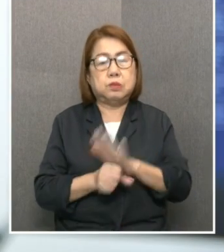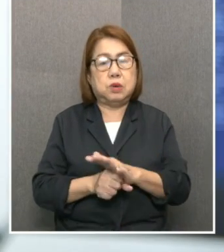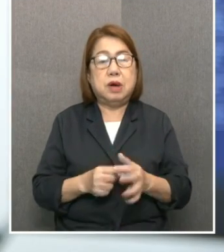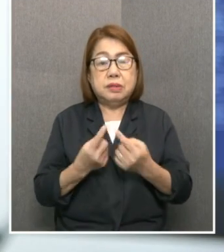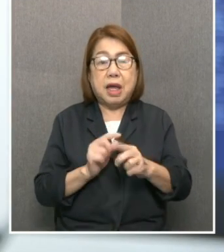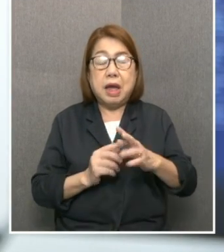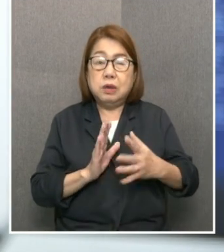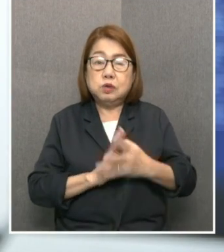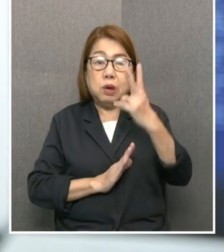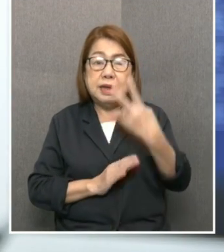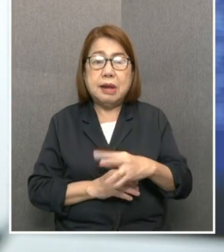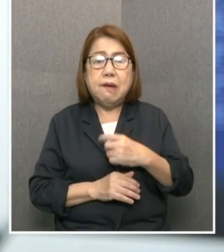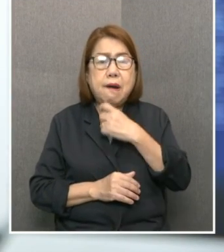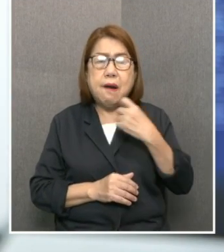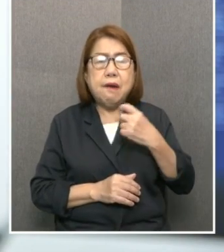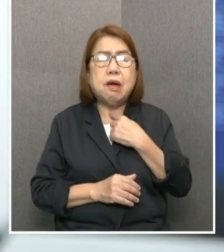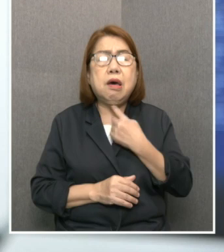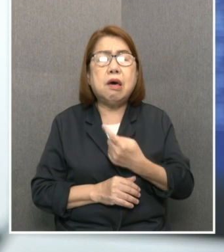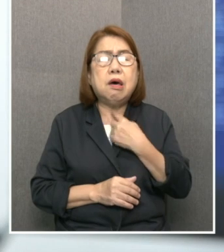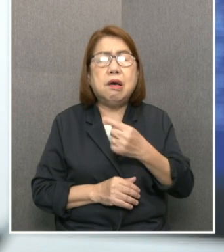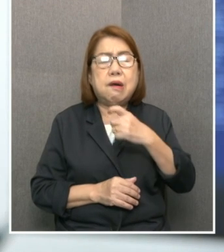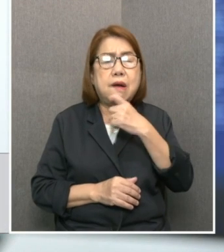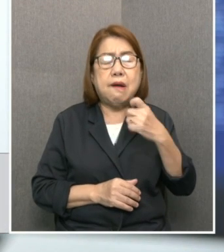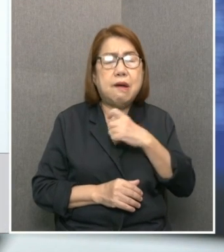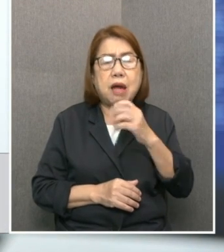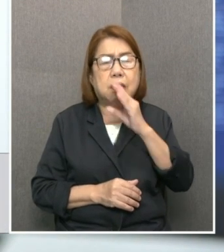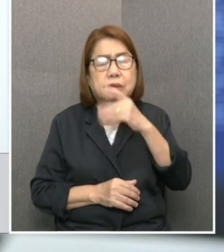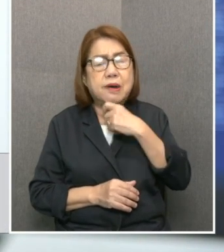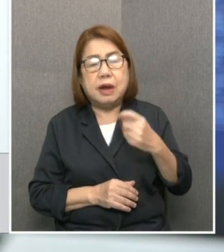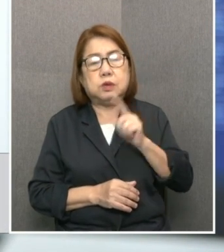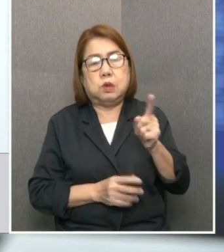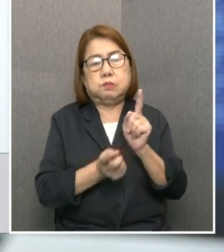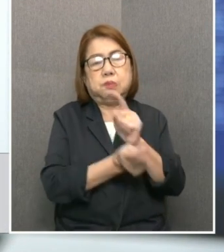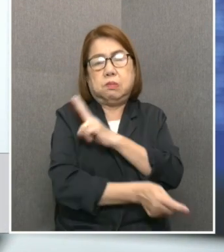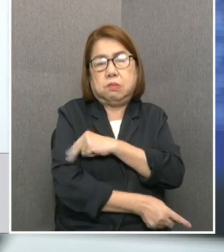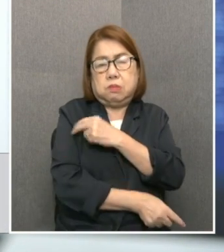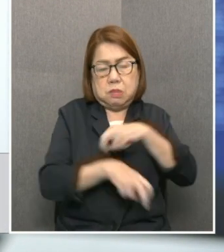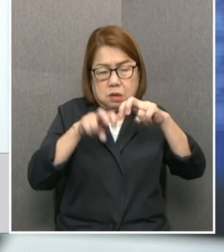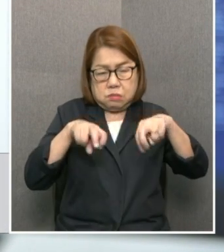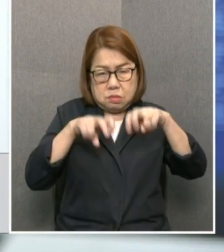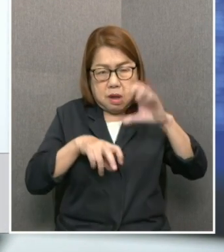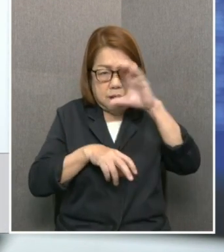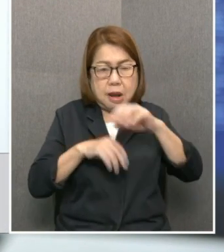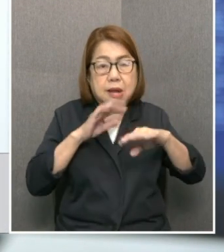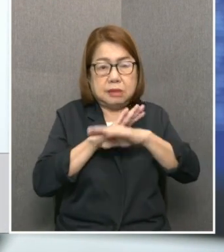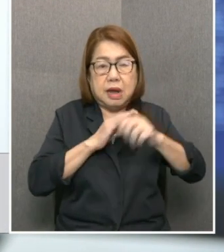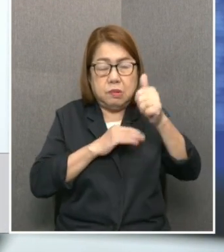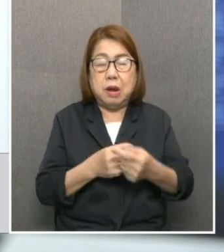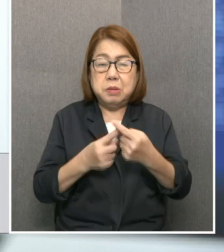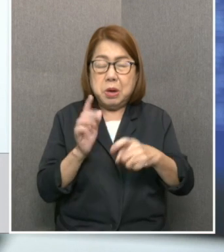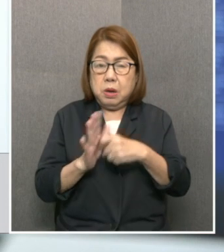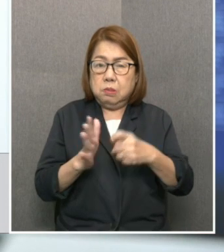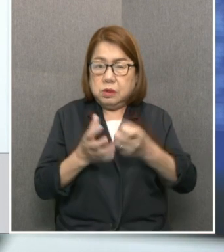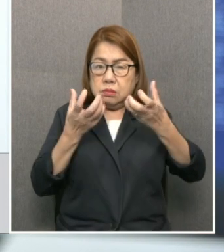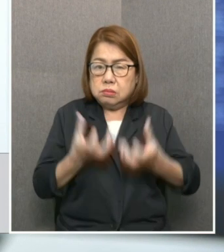สัปดาห์แล้วยังเสียงแหบอยู่แนะนำให้มาพบแพทย์เพื่อหาสาเหตุเพิ่มเติมต่อไปนะครับโดยสาเหตุอันตรายที่อาจจะเป็นไป